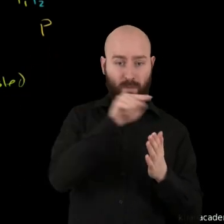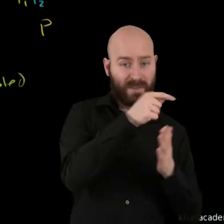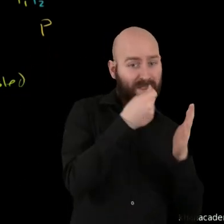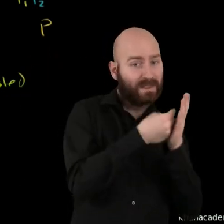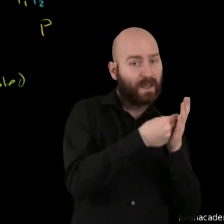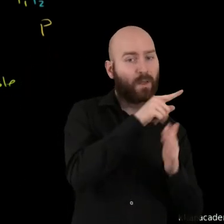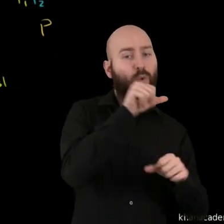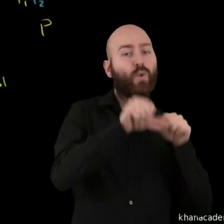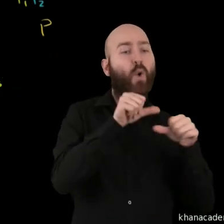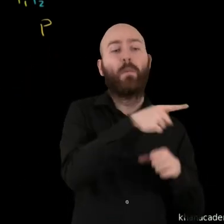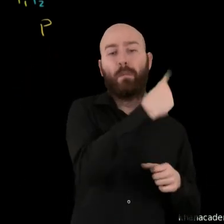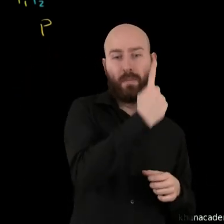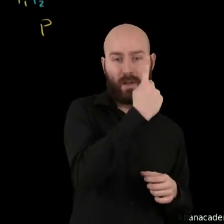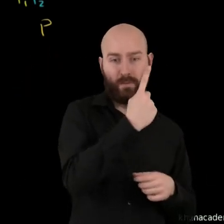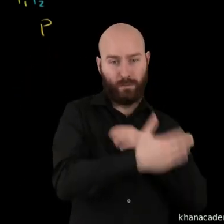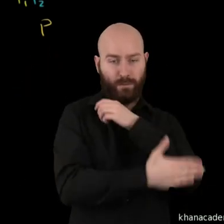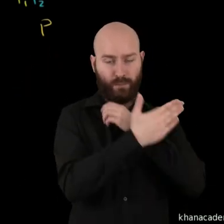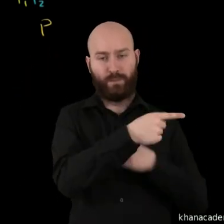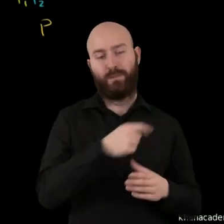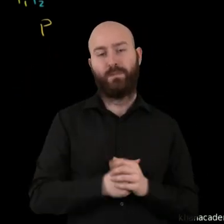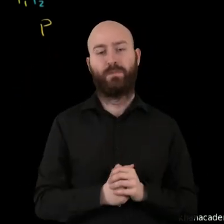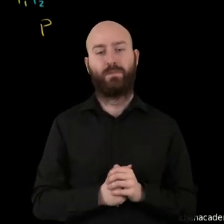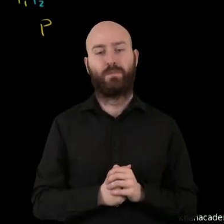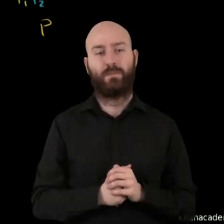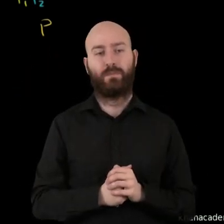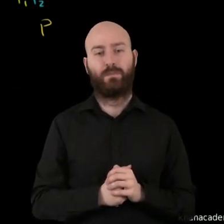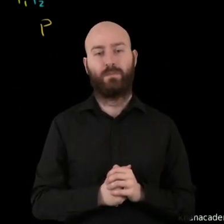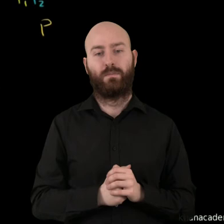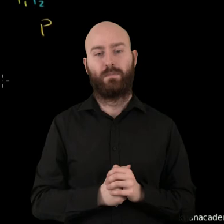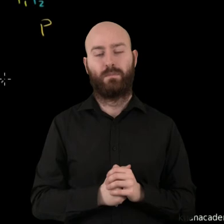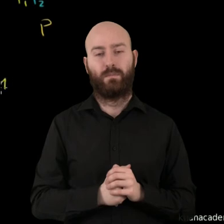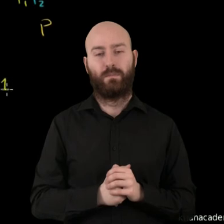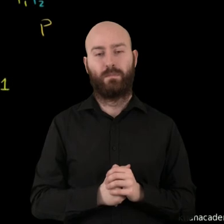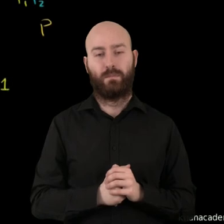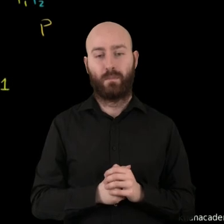Inaczej w cenie z roku pierwszego. W cenie z roku pierwszego.